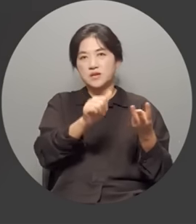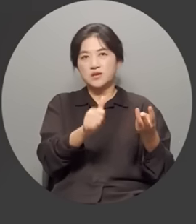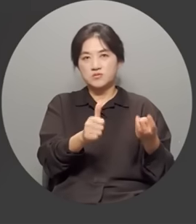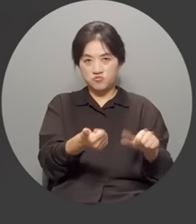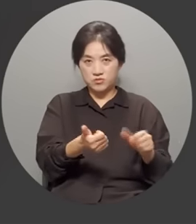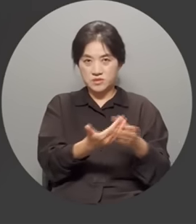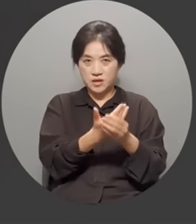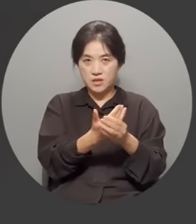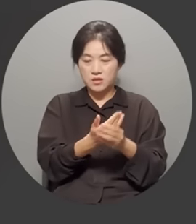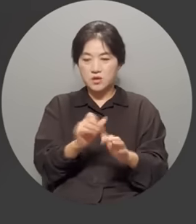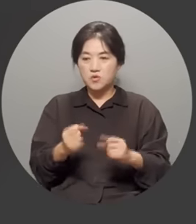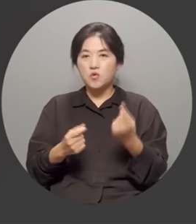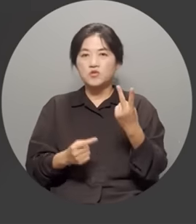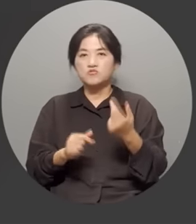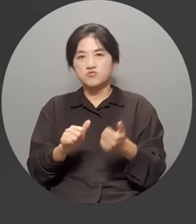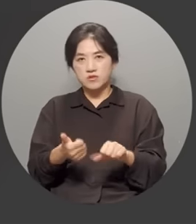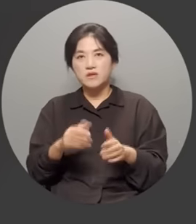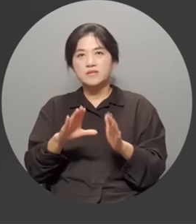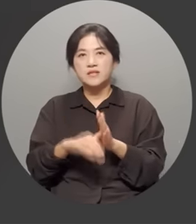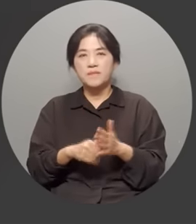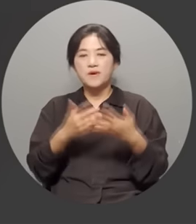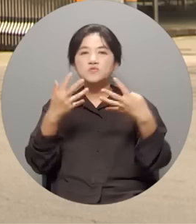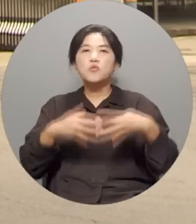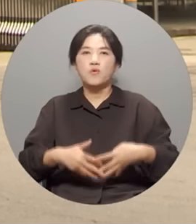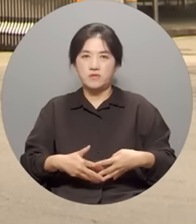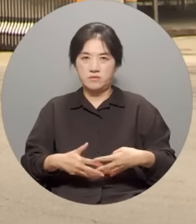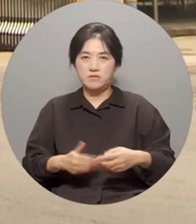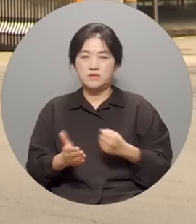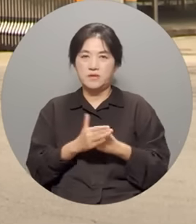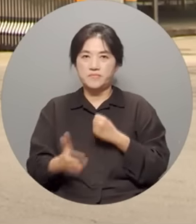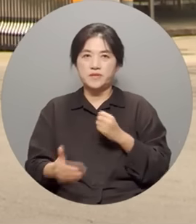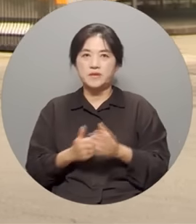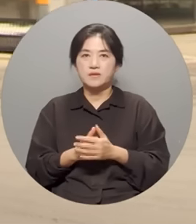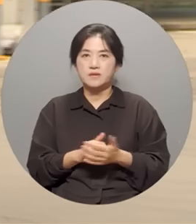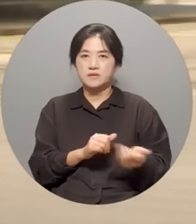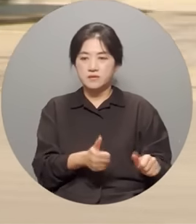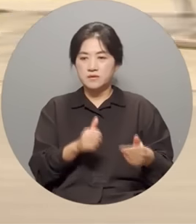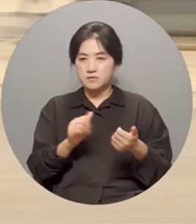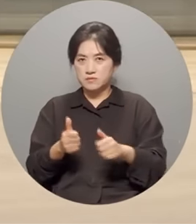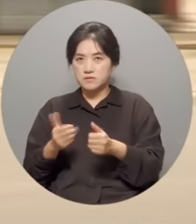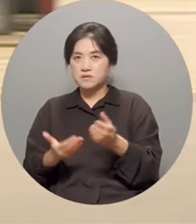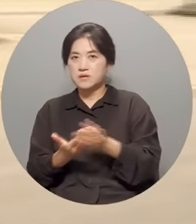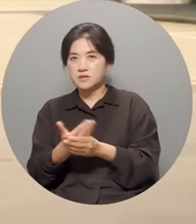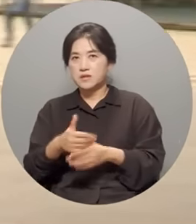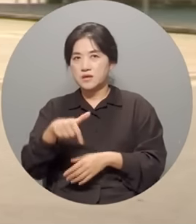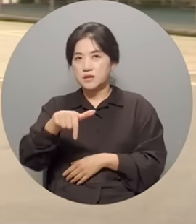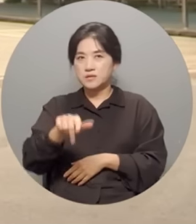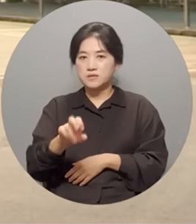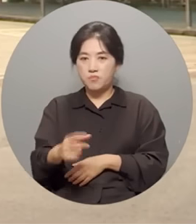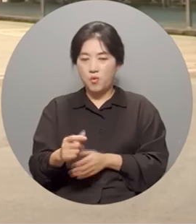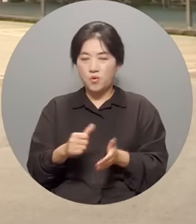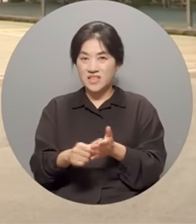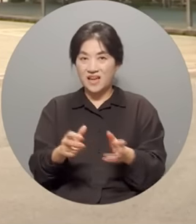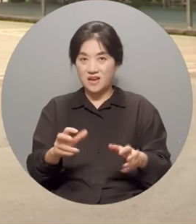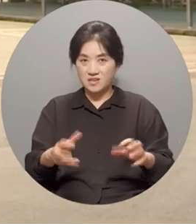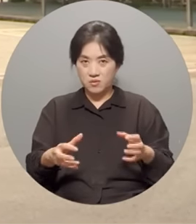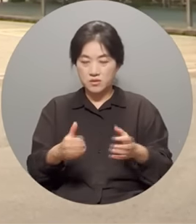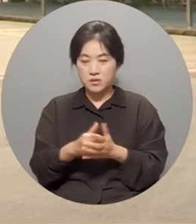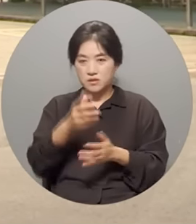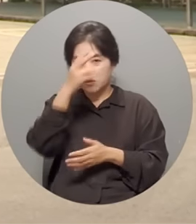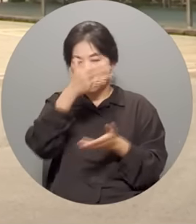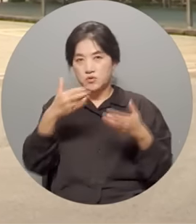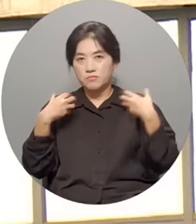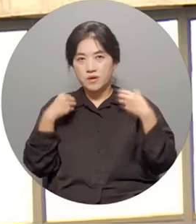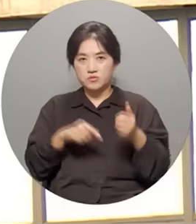숨지거나 동시에 2명이 사망해야 한다는 이유입니다. 잇따라 사망사고가 발생한 금호타이어에 대해 경찰과 노동당국은